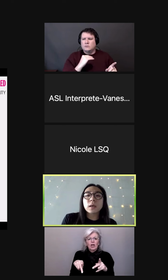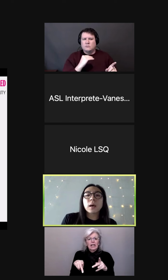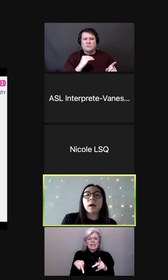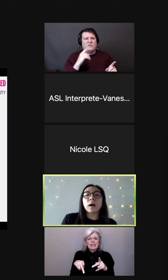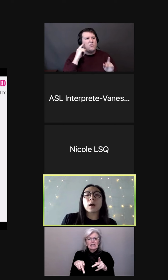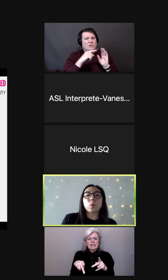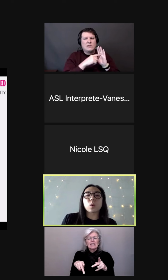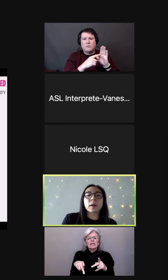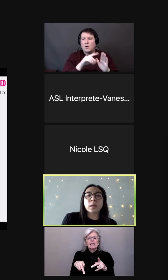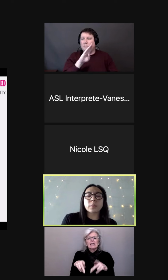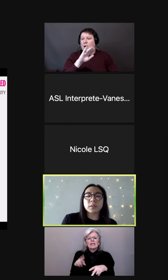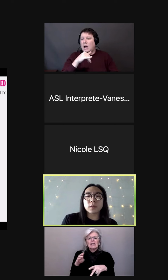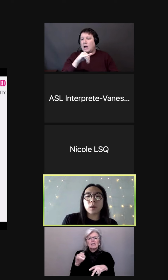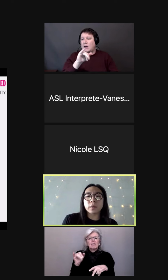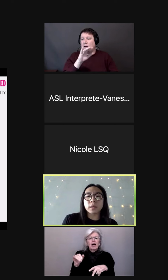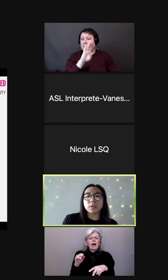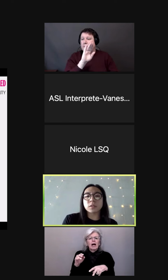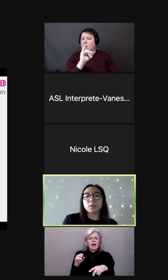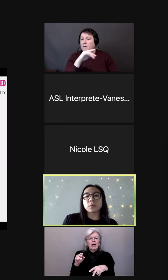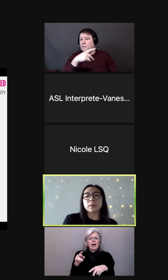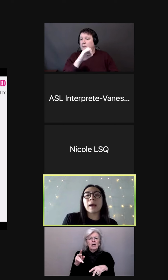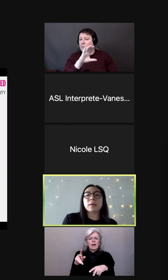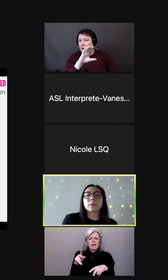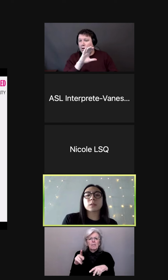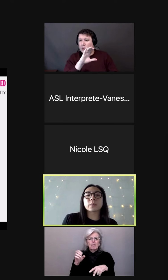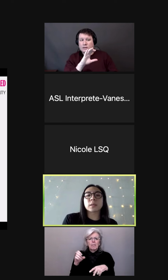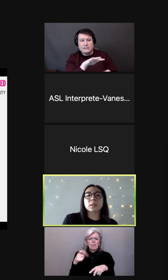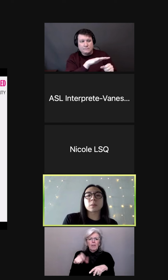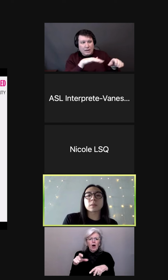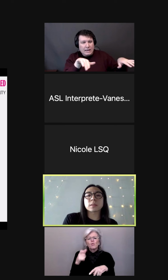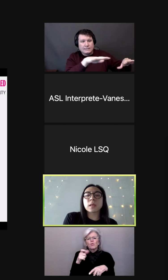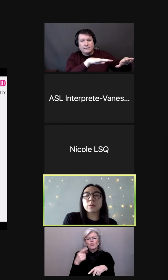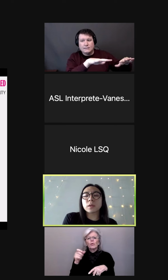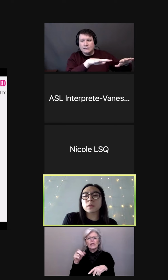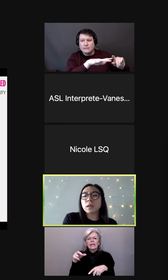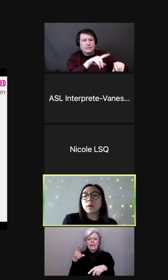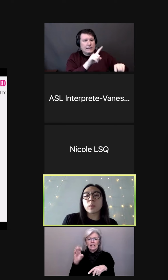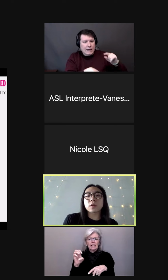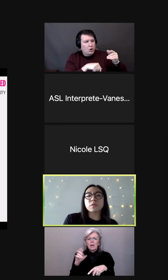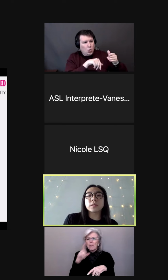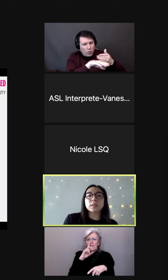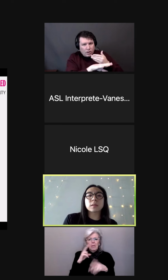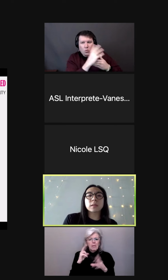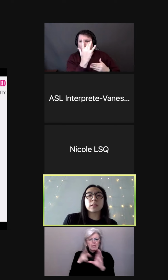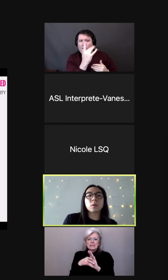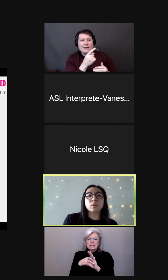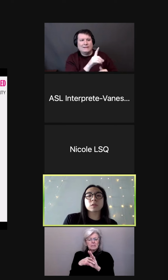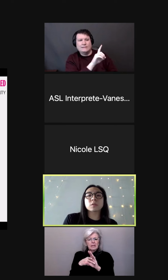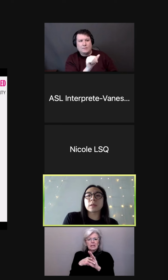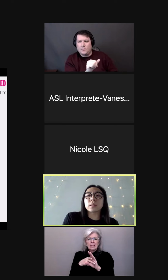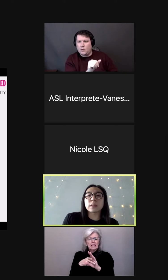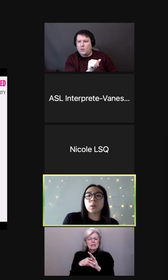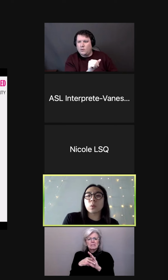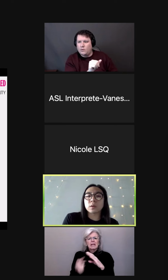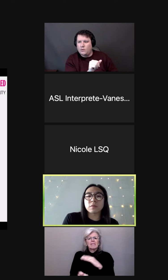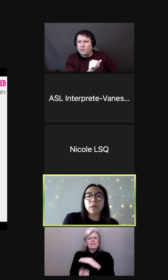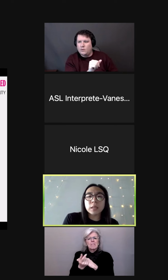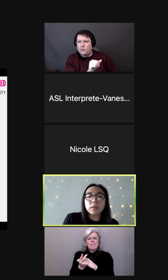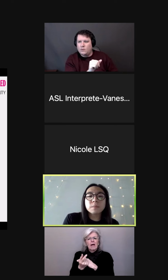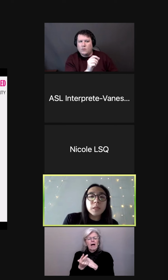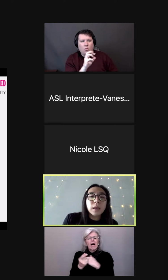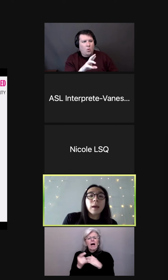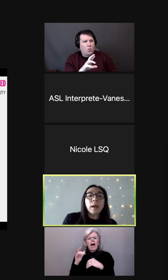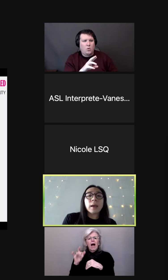BIPOC dans les espaces BIPOC ou queer ne pouvaient pas participer à des événements parce qu'ils